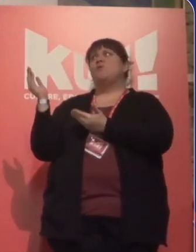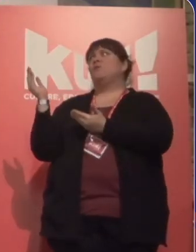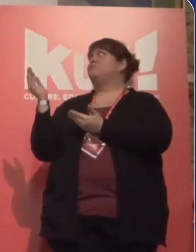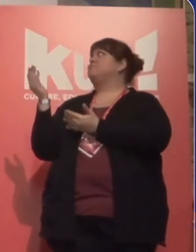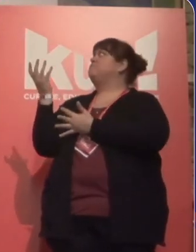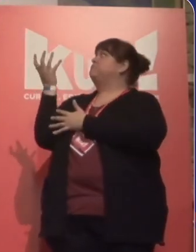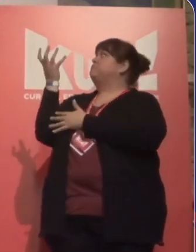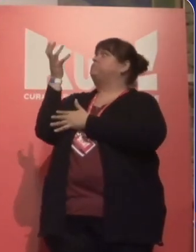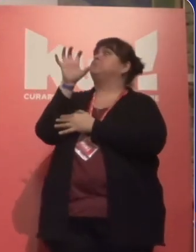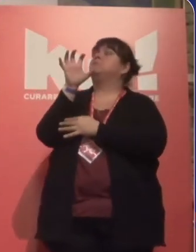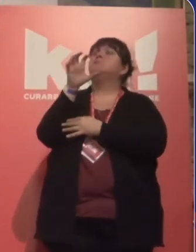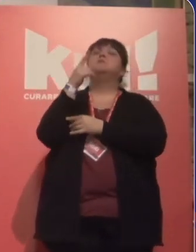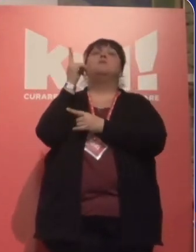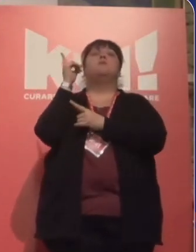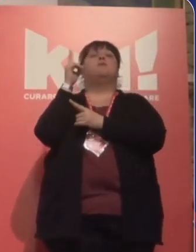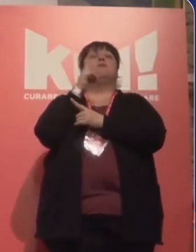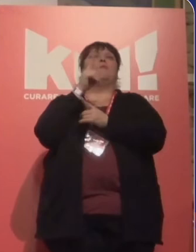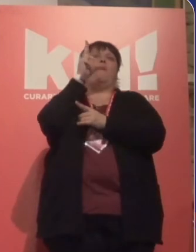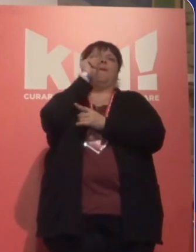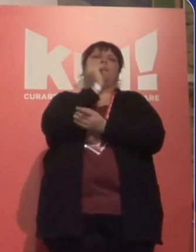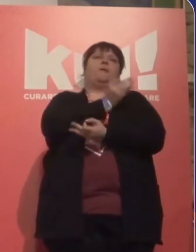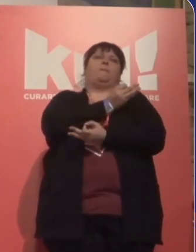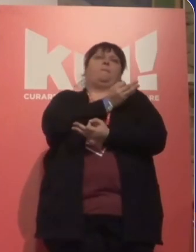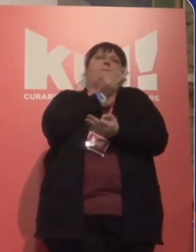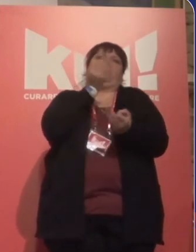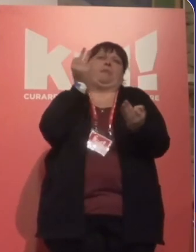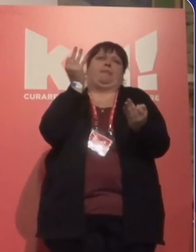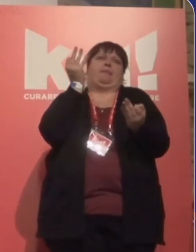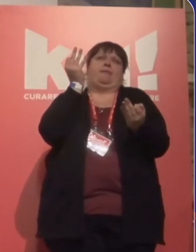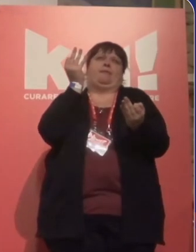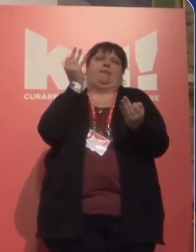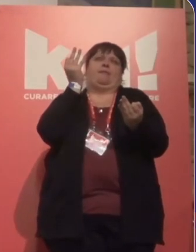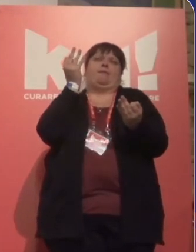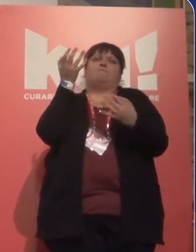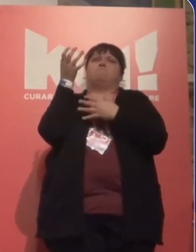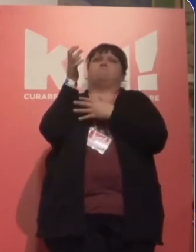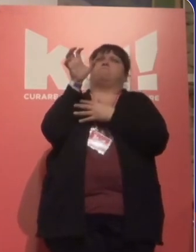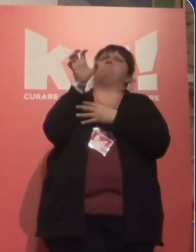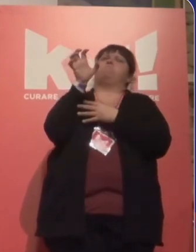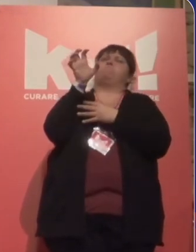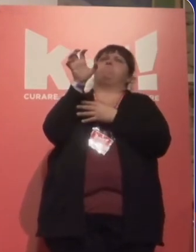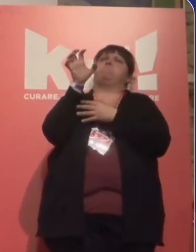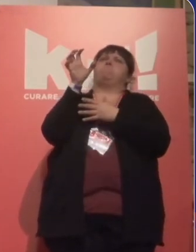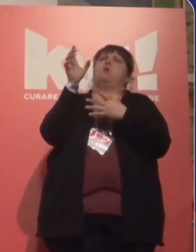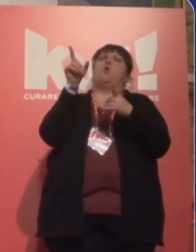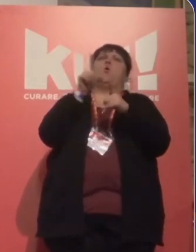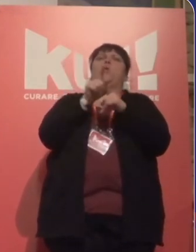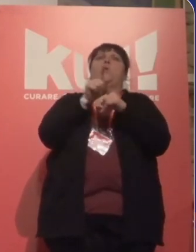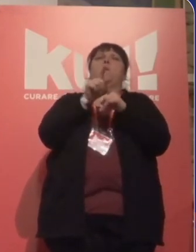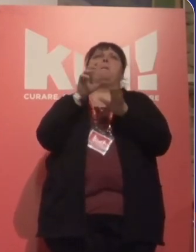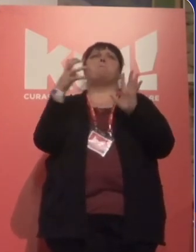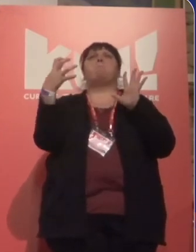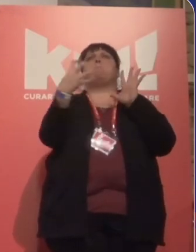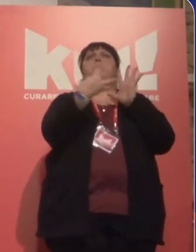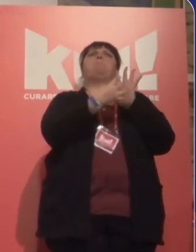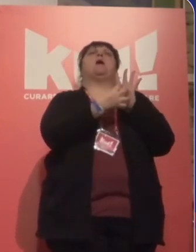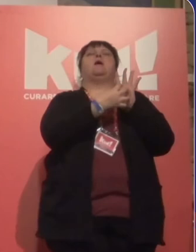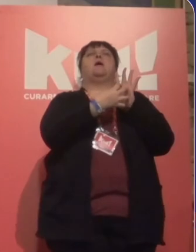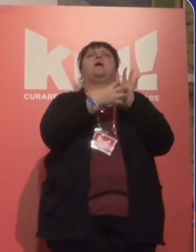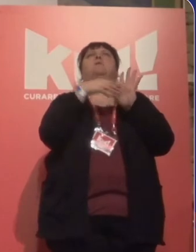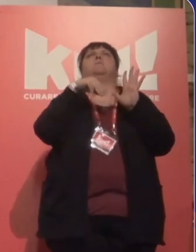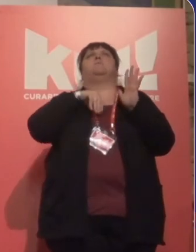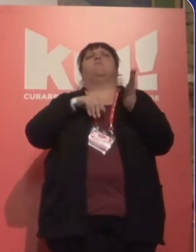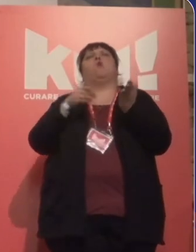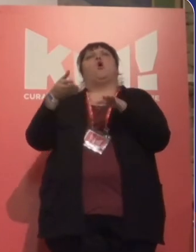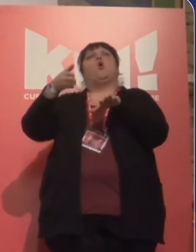che conoscete benissimo unico grafia un'ecografia del lutto la fila drammatica dei mezzi